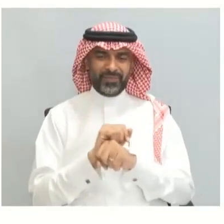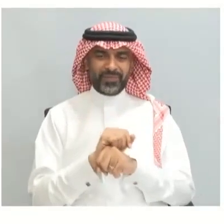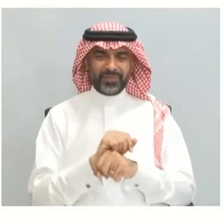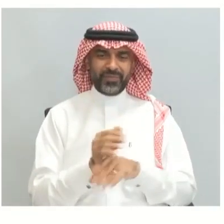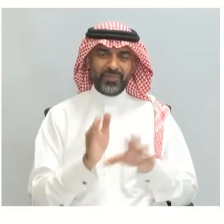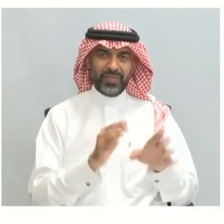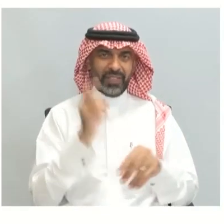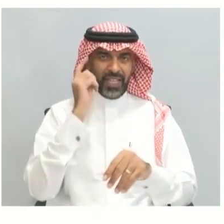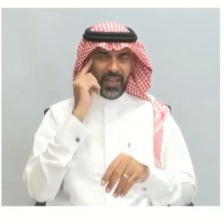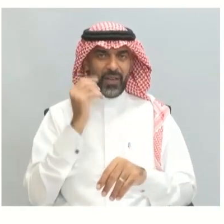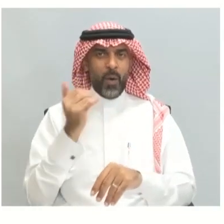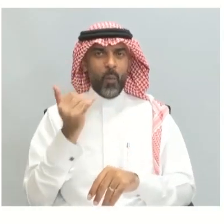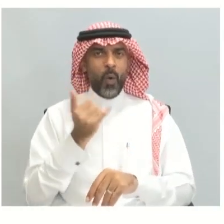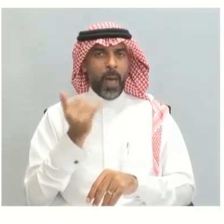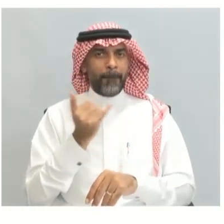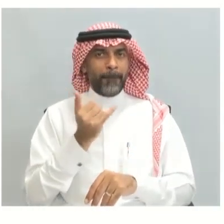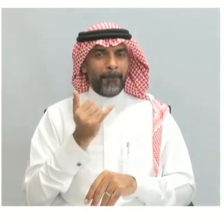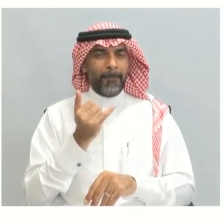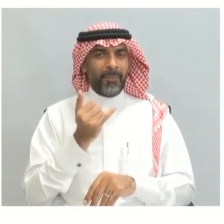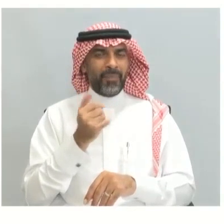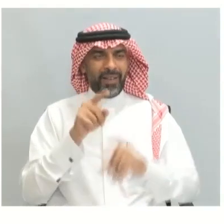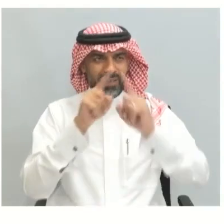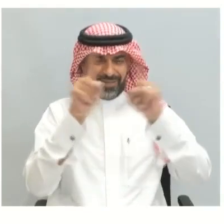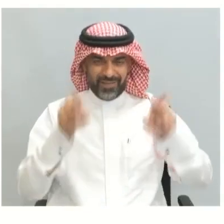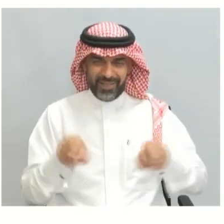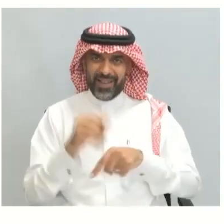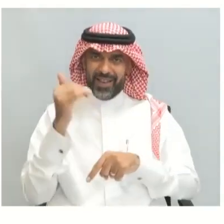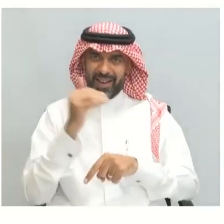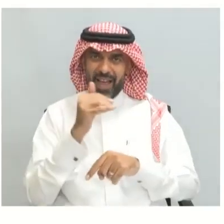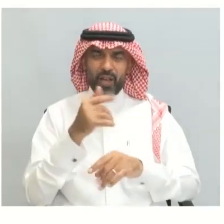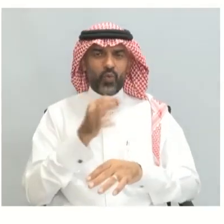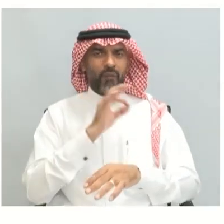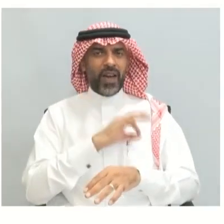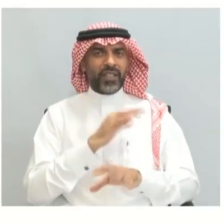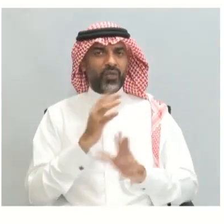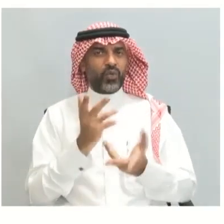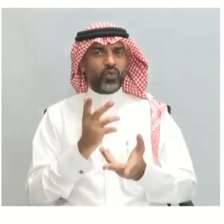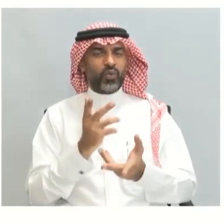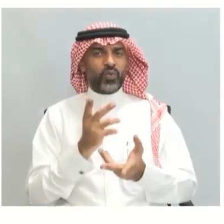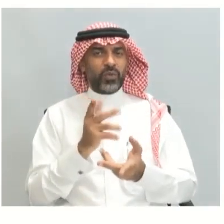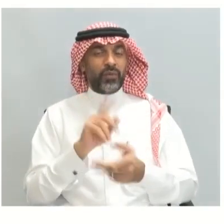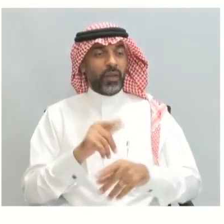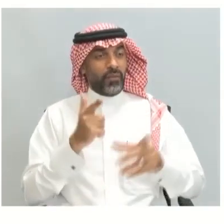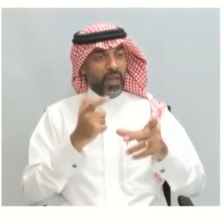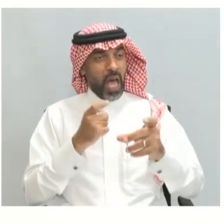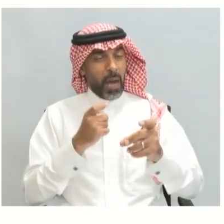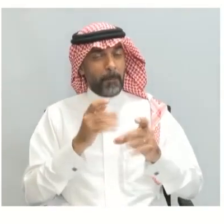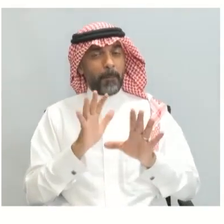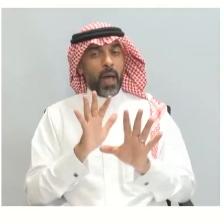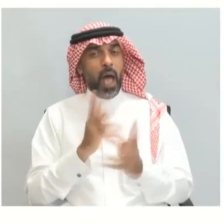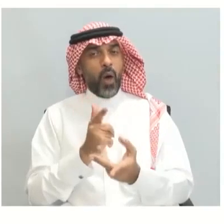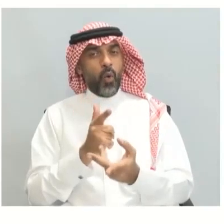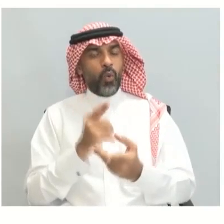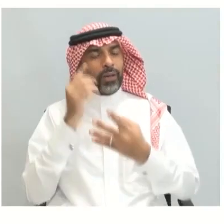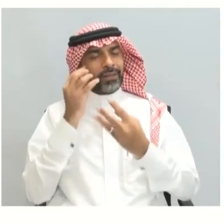الطلاب تعرفتوا انا وانتم على اهميه وفائده الخرائط الى فائده الخرائط سواء كان في حرب او سلم